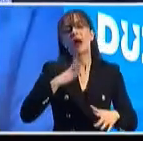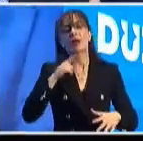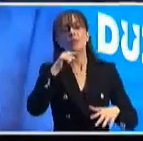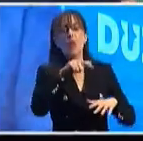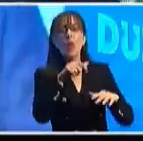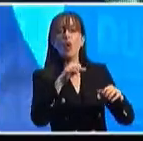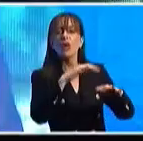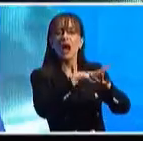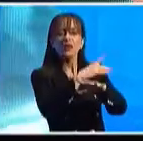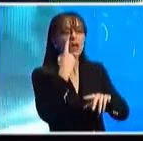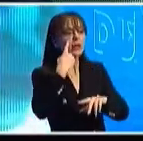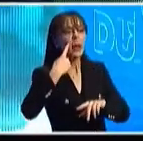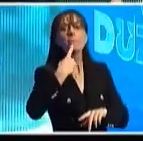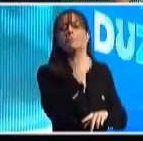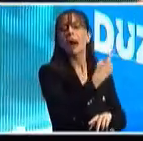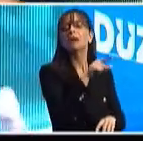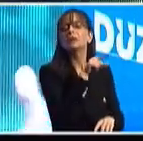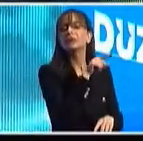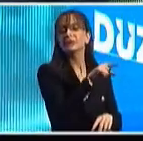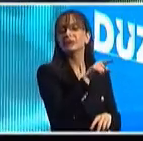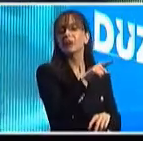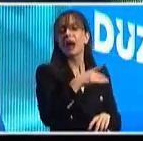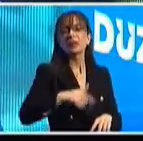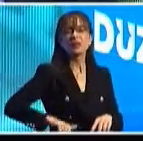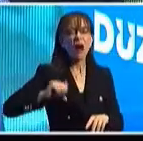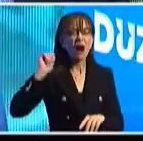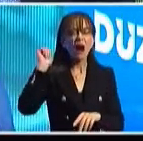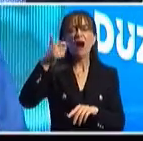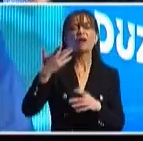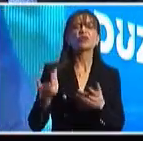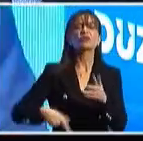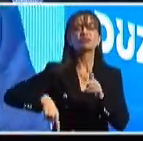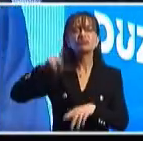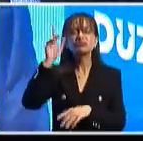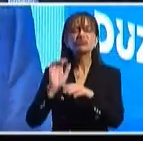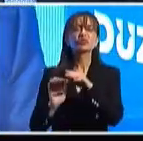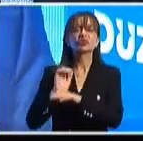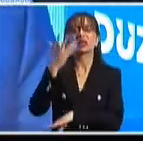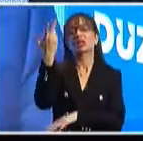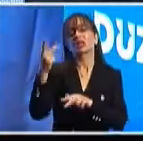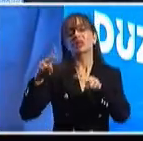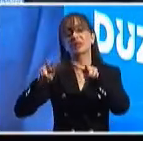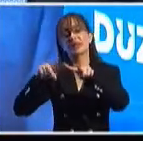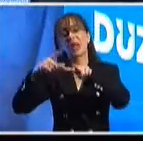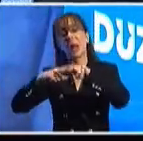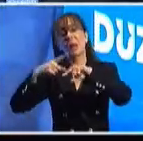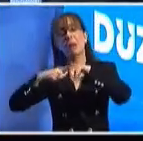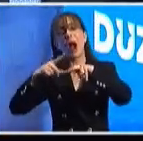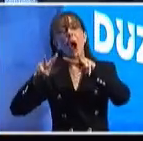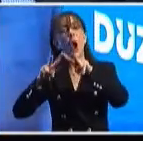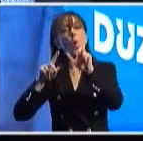artık işte çile haline gelmiş her gün yaşadığımız Mahmut Bey kavşağımız, Mahmut Bey kavşağımız başta olmak